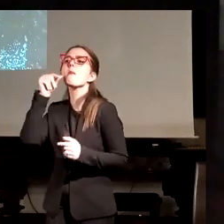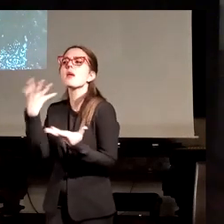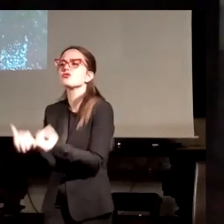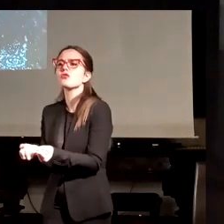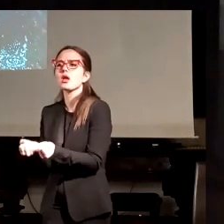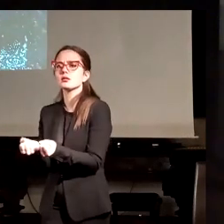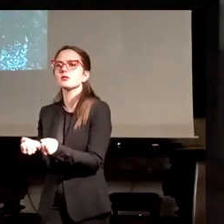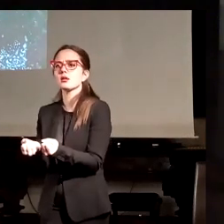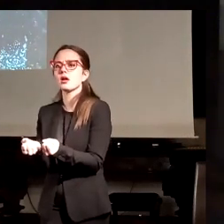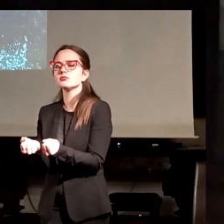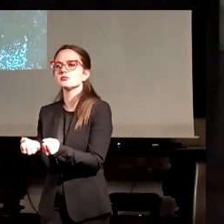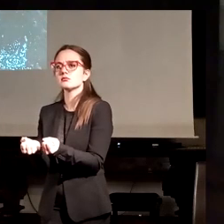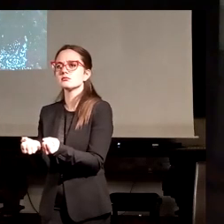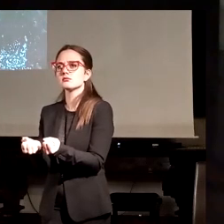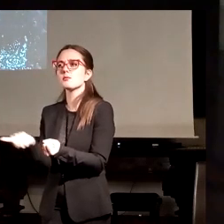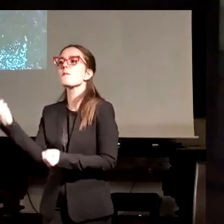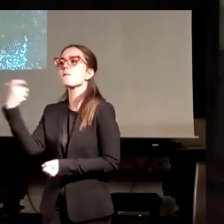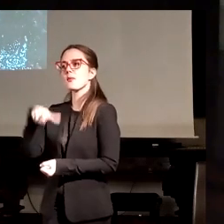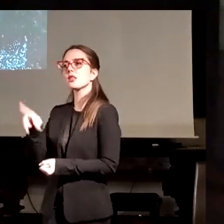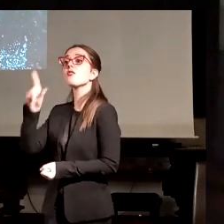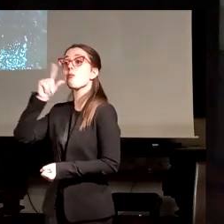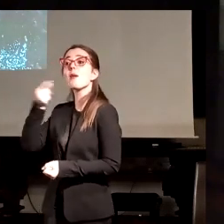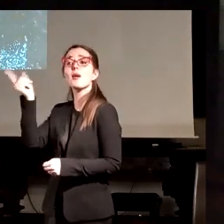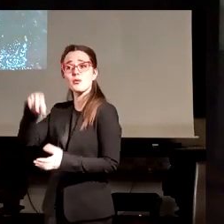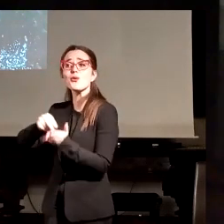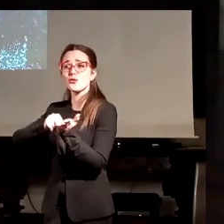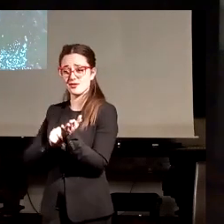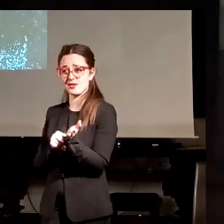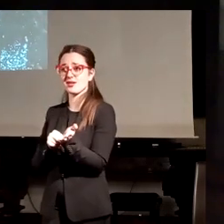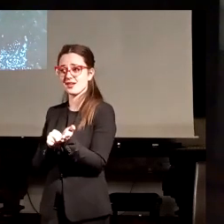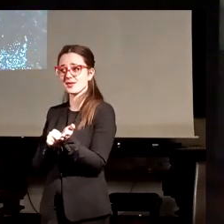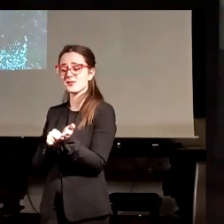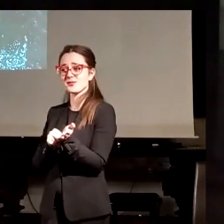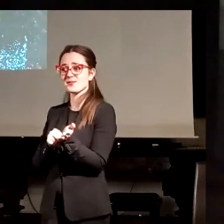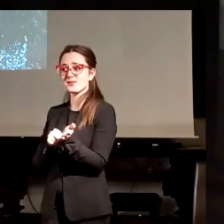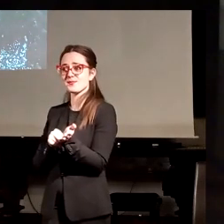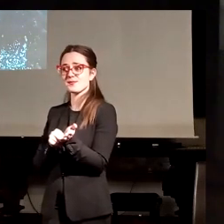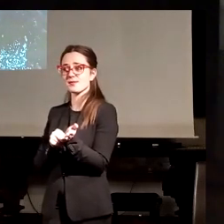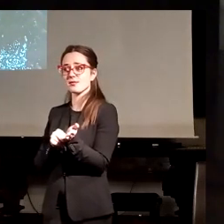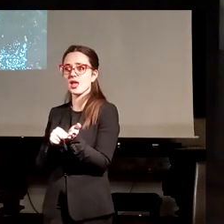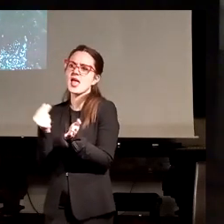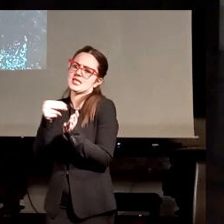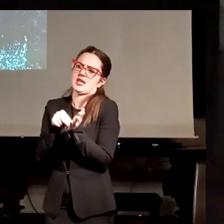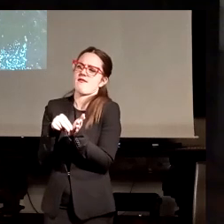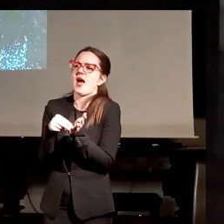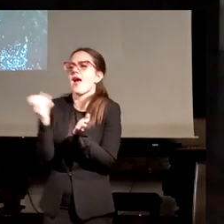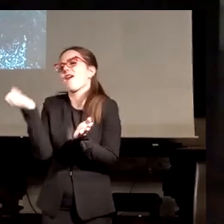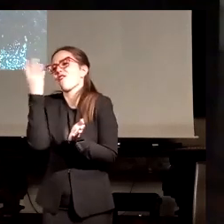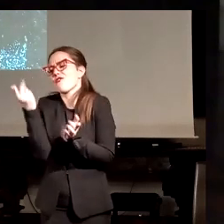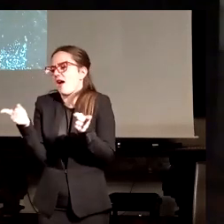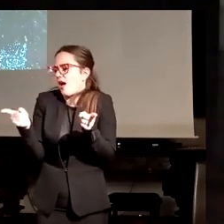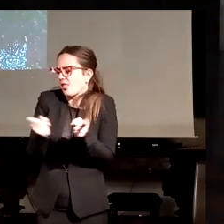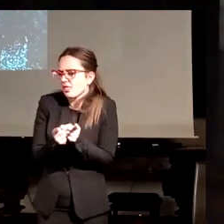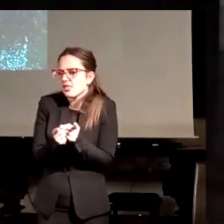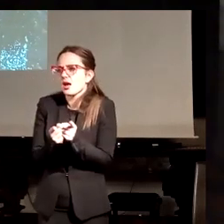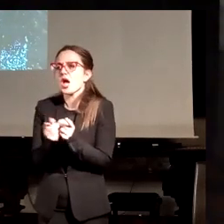perché a sua volta il padre scriveva durante piccole favole non